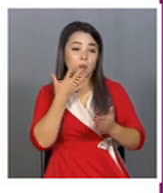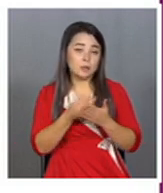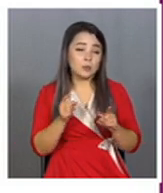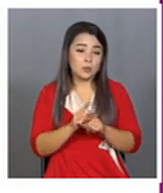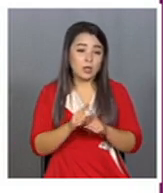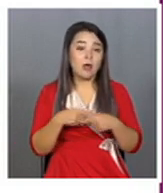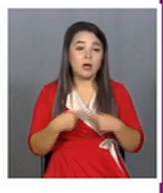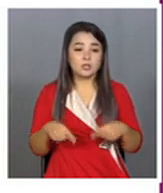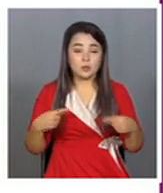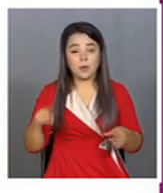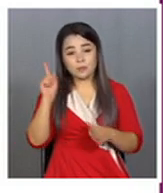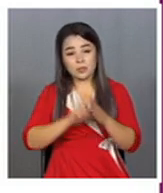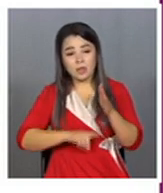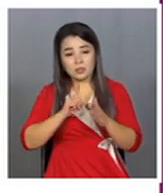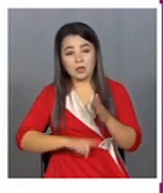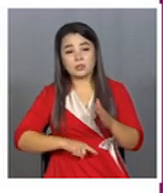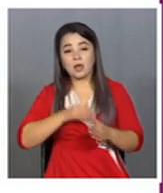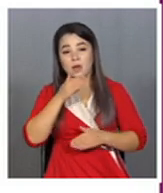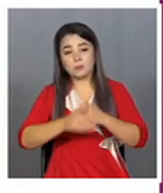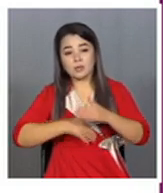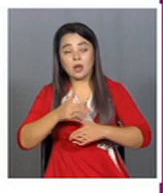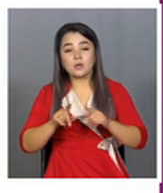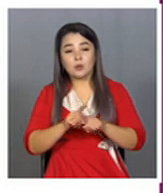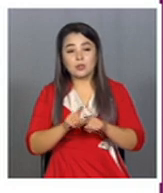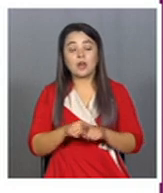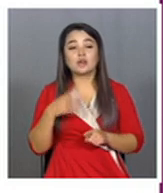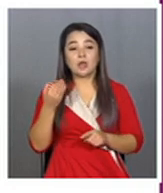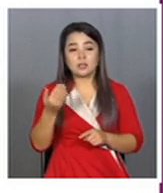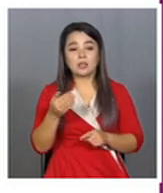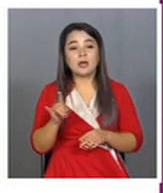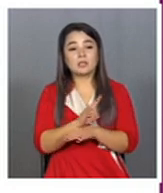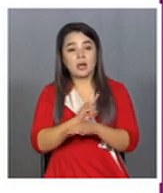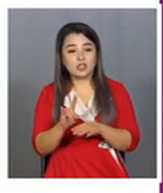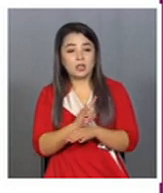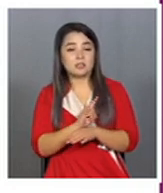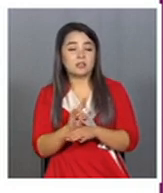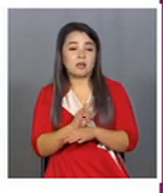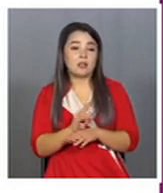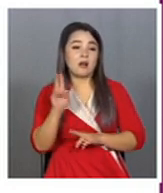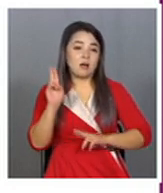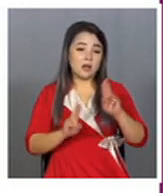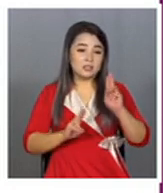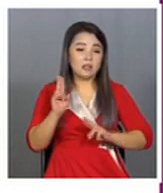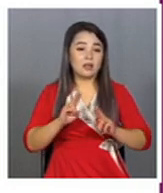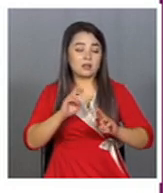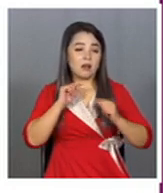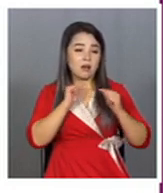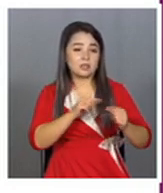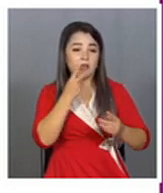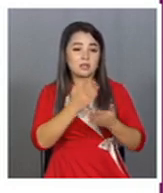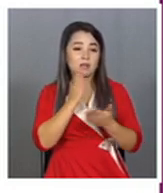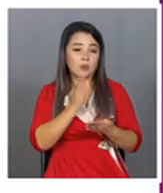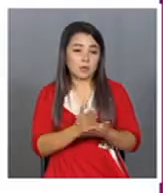артықшылығына, әртүрлі діни ағымдардағы және жалған қағидаларға қарсы шығып отырған